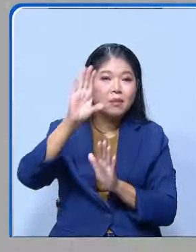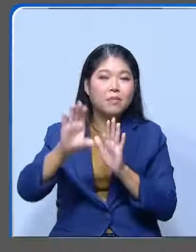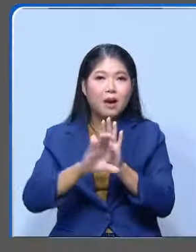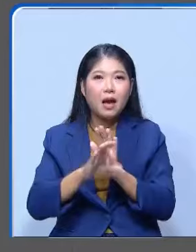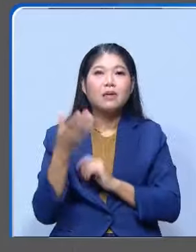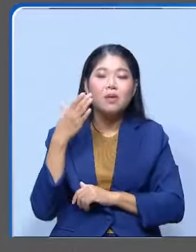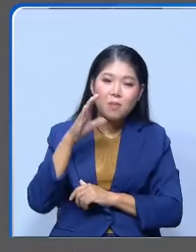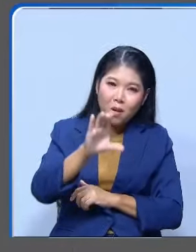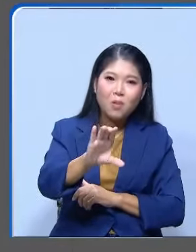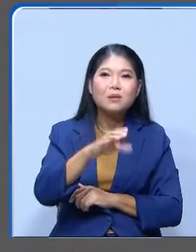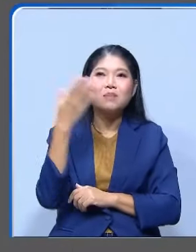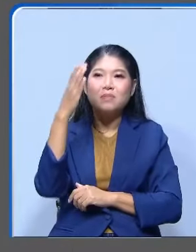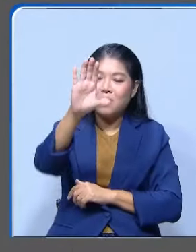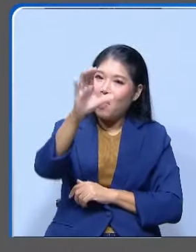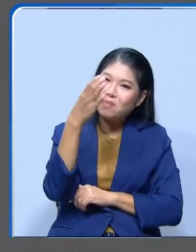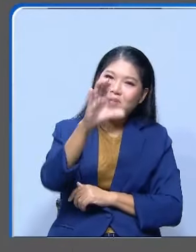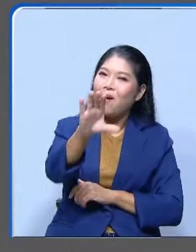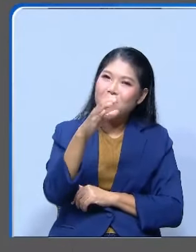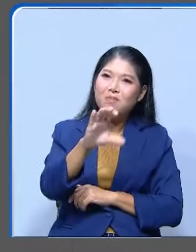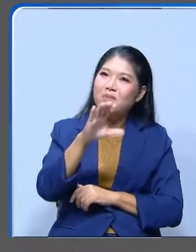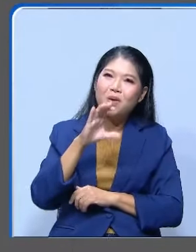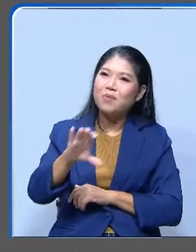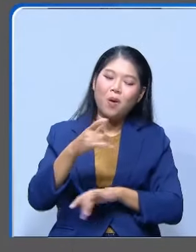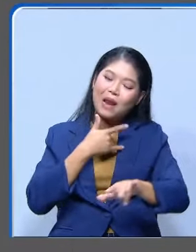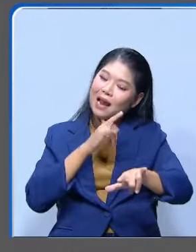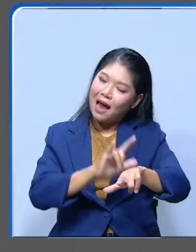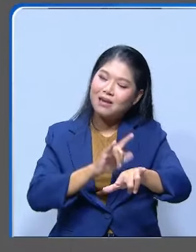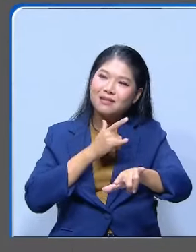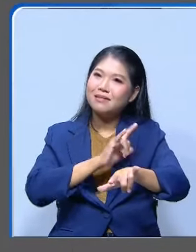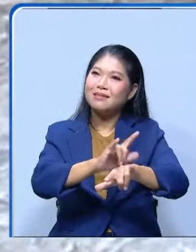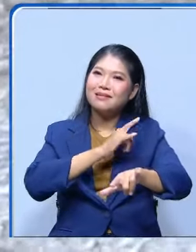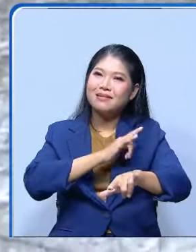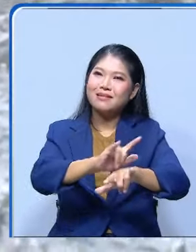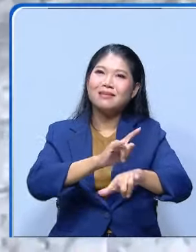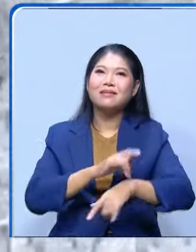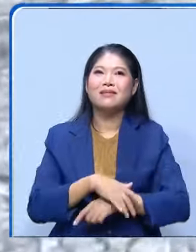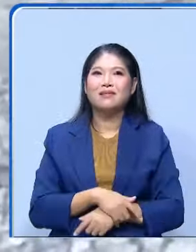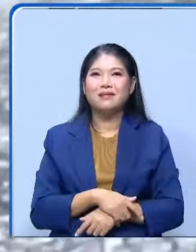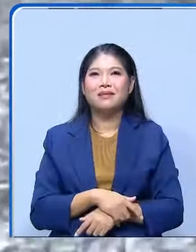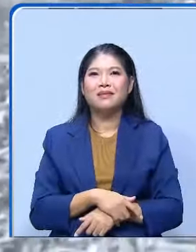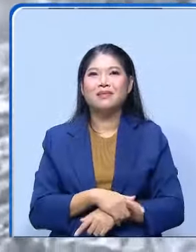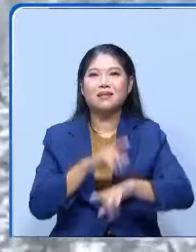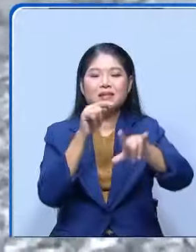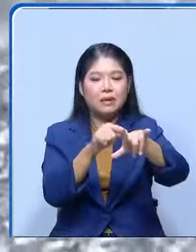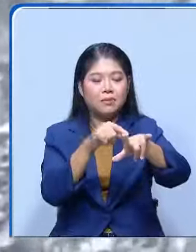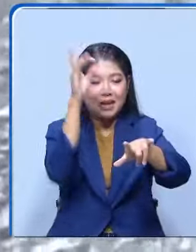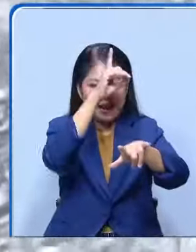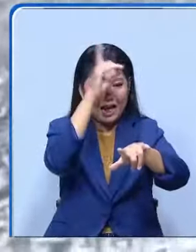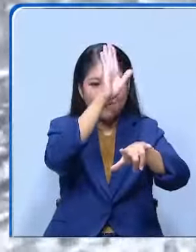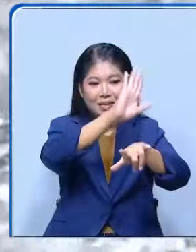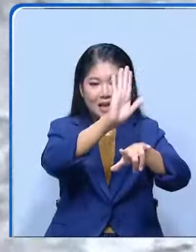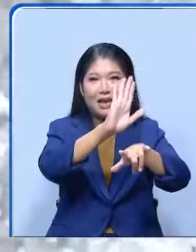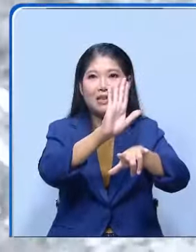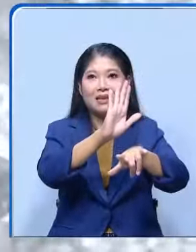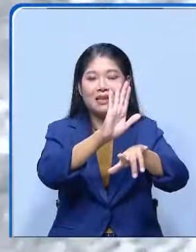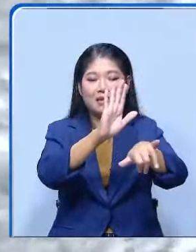ย ถูกต้อง เต้าหมูเด้งเนี่ยนะคะคิดดูสิคะ ค่ะนี่แหละถึงแม้ว่าน้องจะไม่ได้เป็นดาราเนาะแต่ว่ารัศมีความ